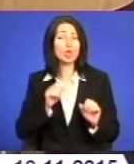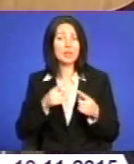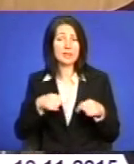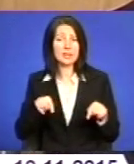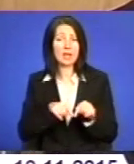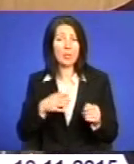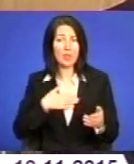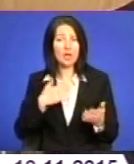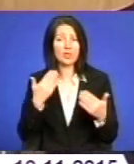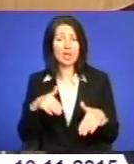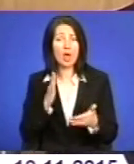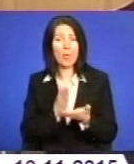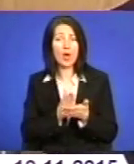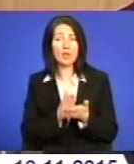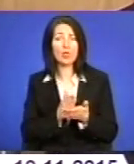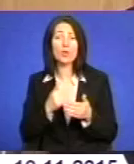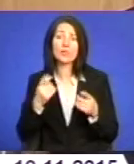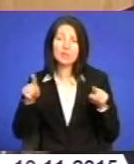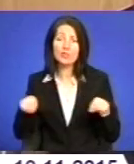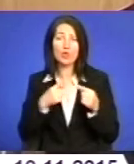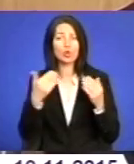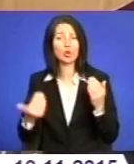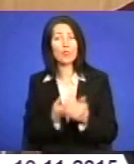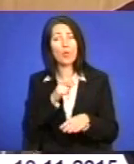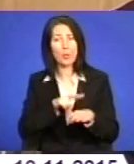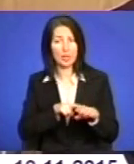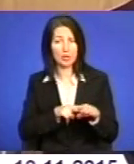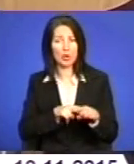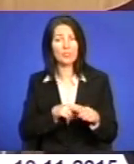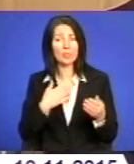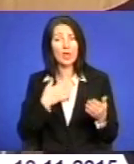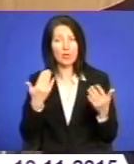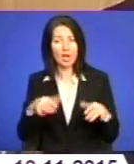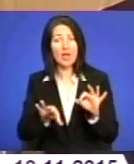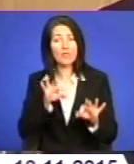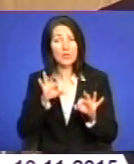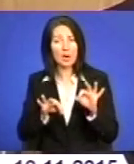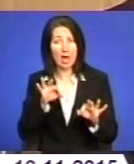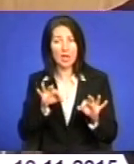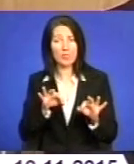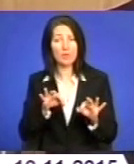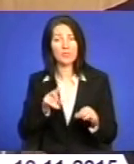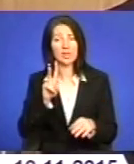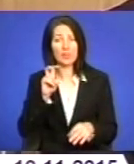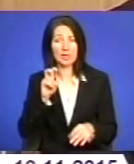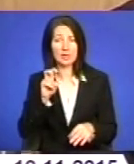ми вже маємо утворену нову поліцію, ми вже відбираємо